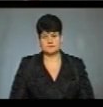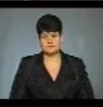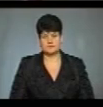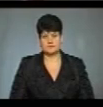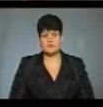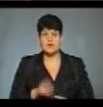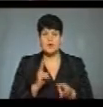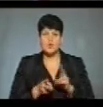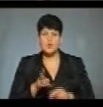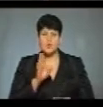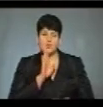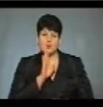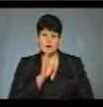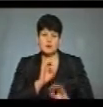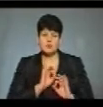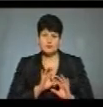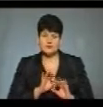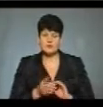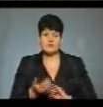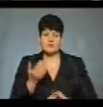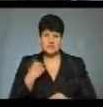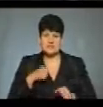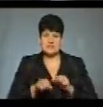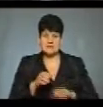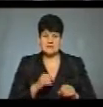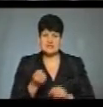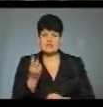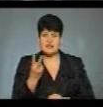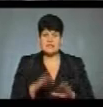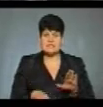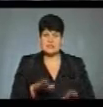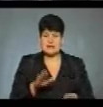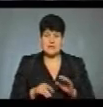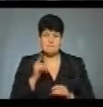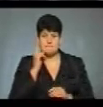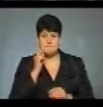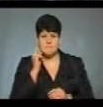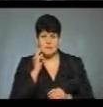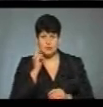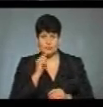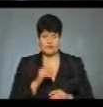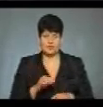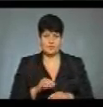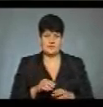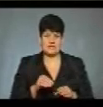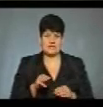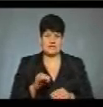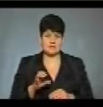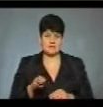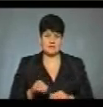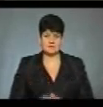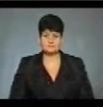Кухарка Світлана Кравчук розповідає, напередодні замісили 12 кілограмів медово-імбирного тіста.